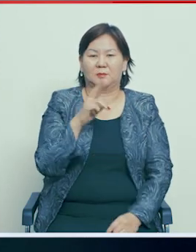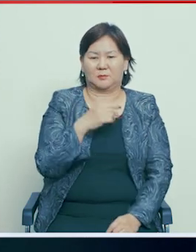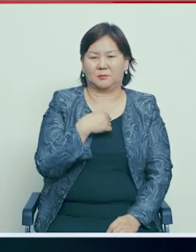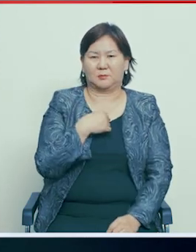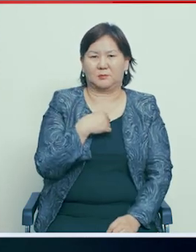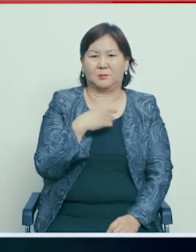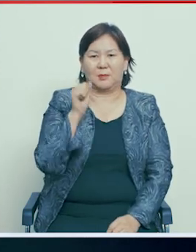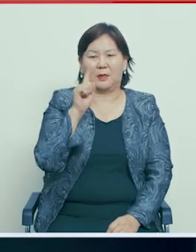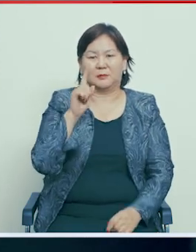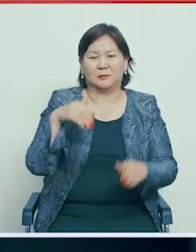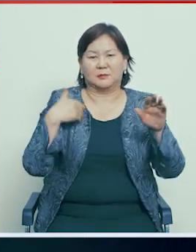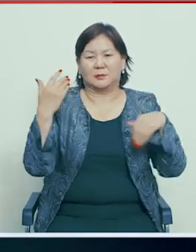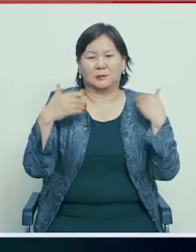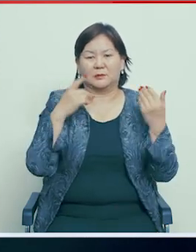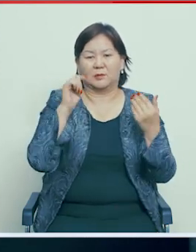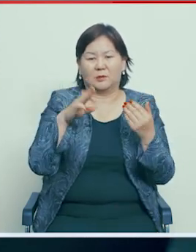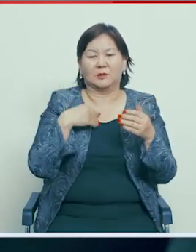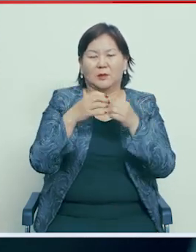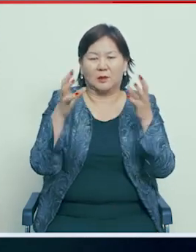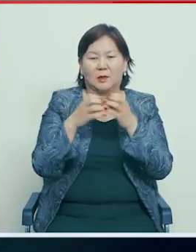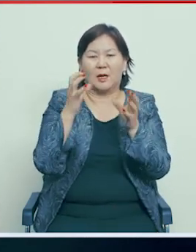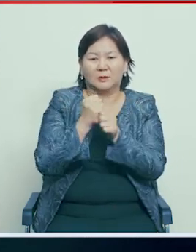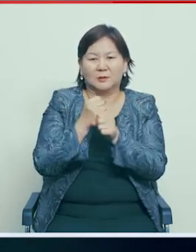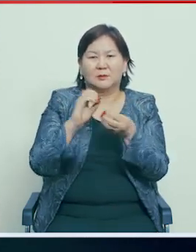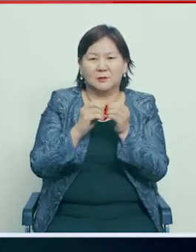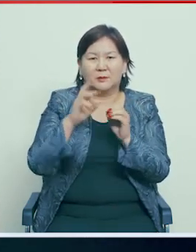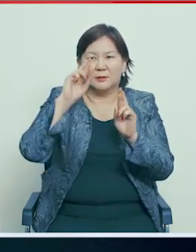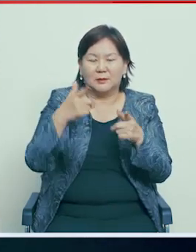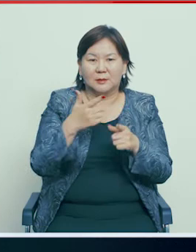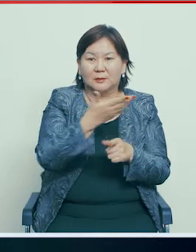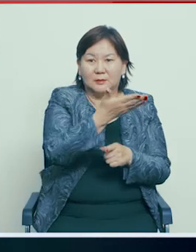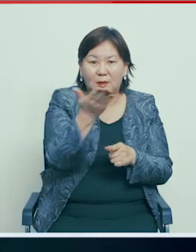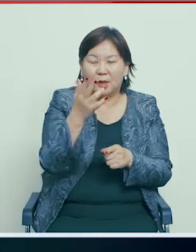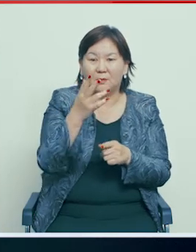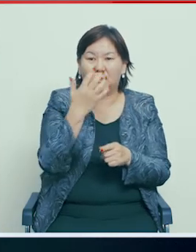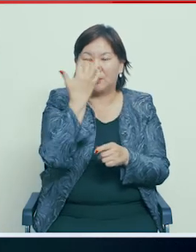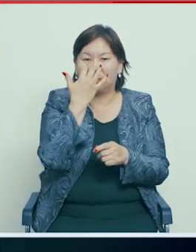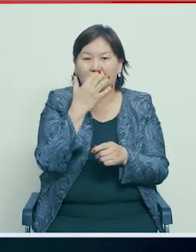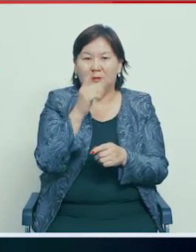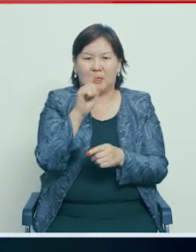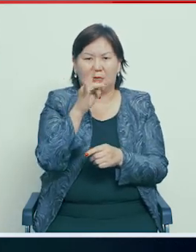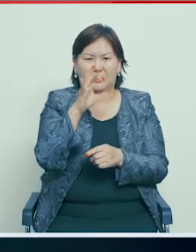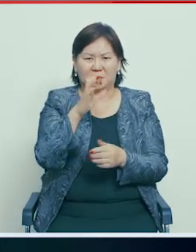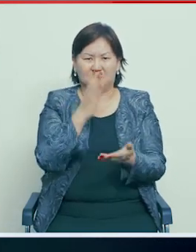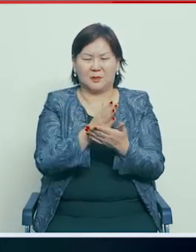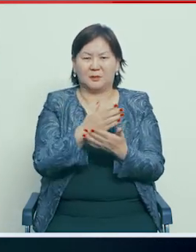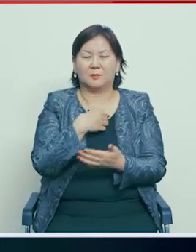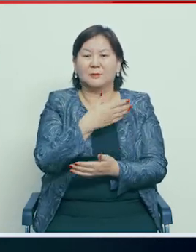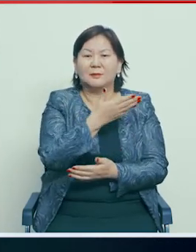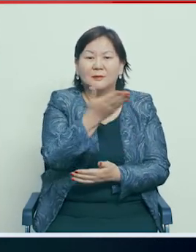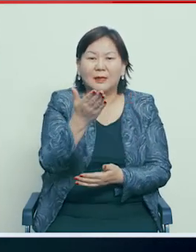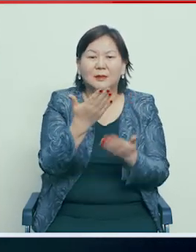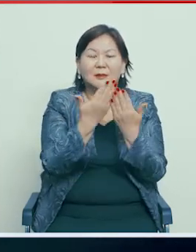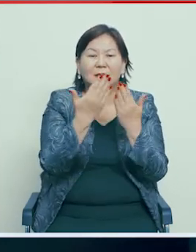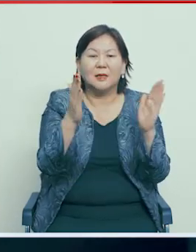Би ажиргалтай хотыг бий болгох гал зөндөө ажил хийгээд байсан. Гэтэл яг нийгмийн та бүхэнд хүрж байгаа нь ийм харгас байдаг юм уу? Ер нь та нар